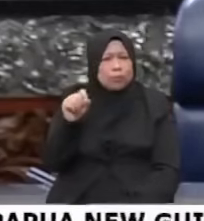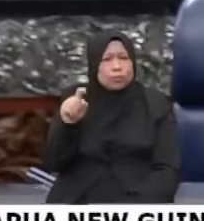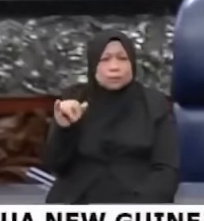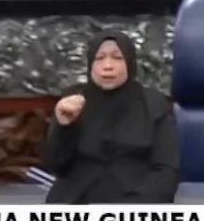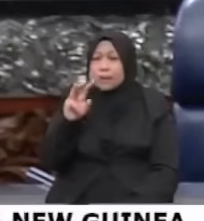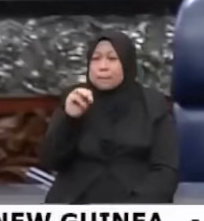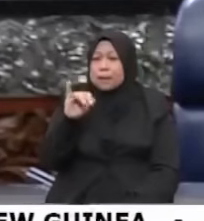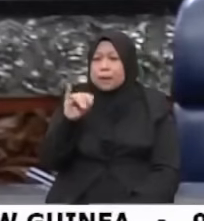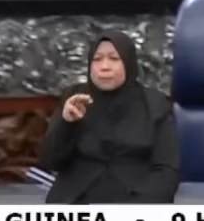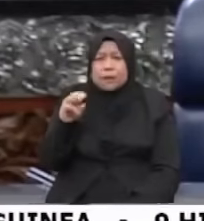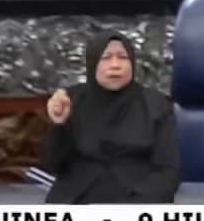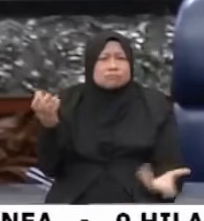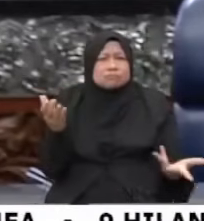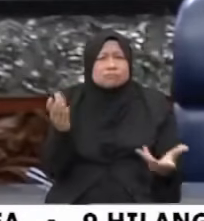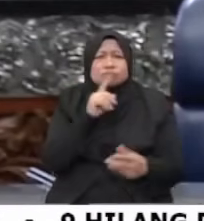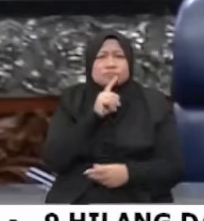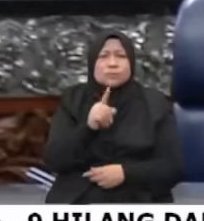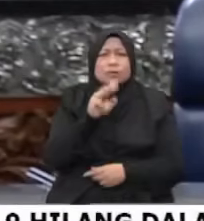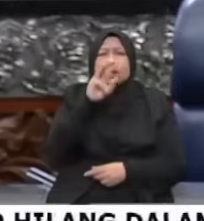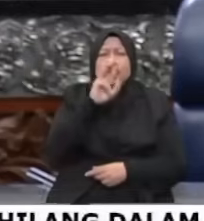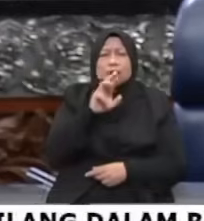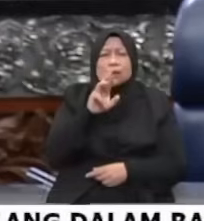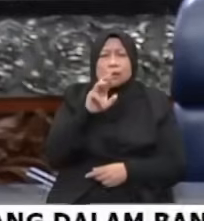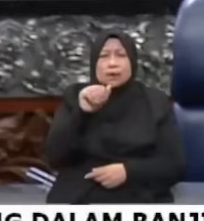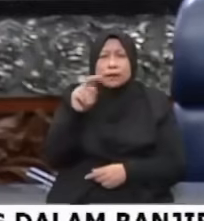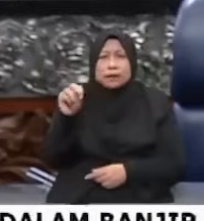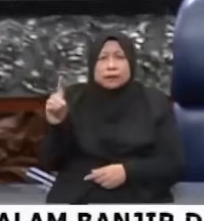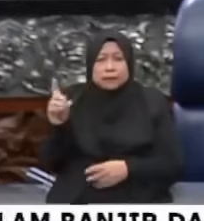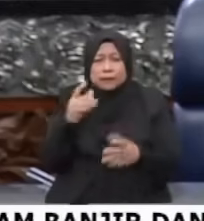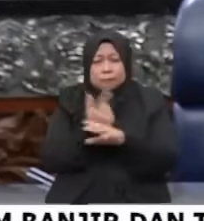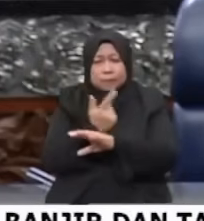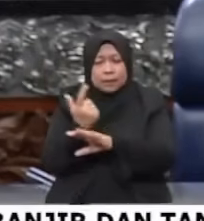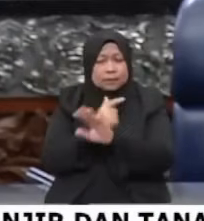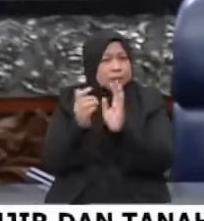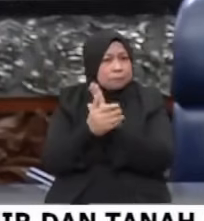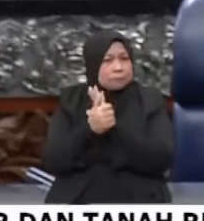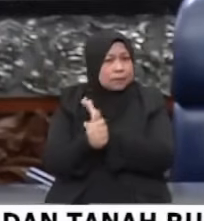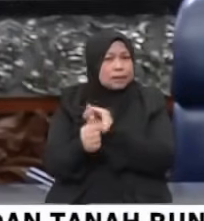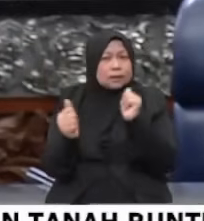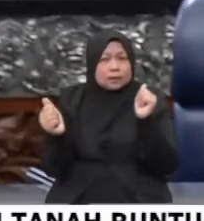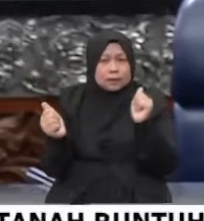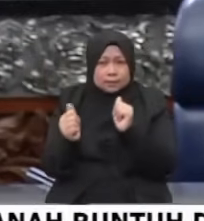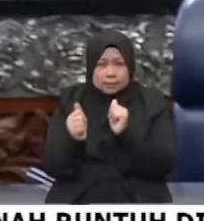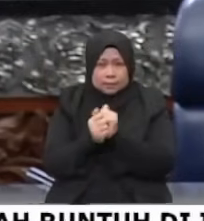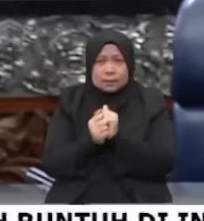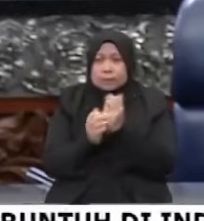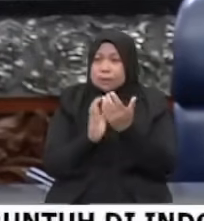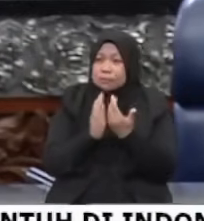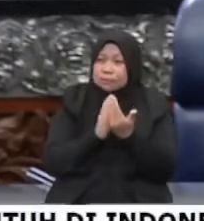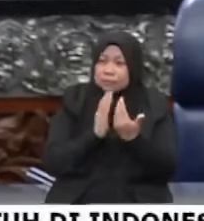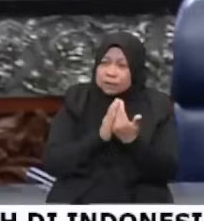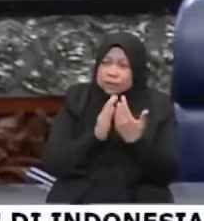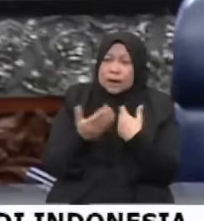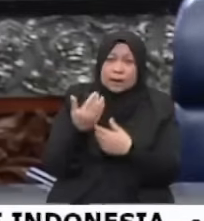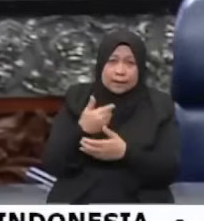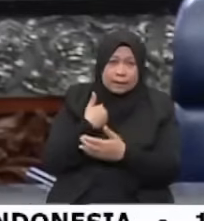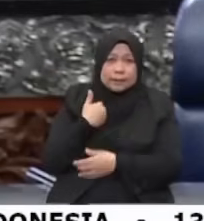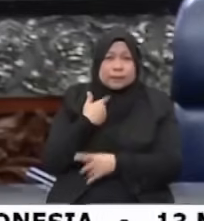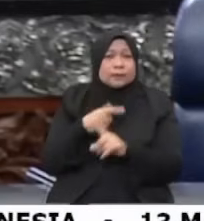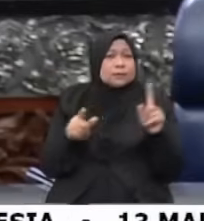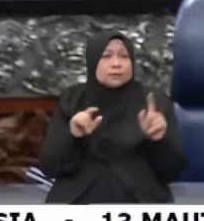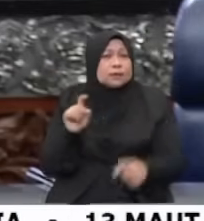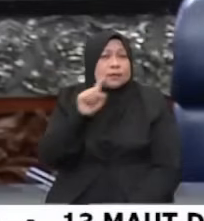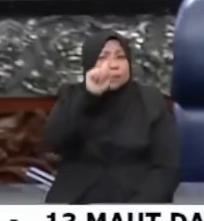mimos ni diberi peranan menjalankan rmd untuk semikondutor dan juga melatih bakat dengan fasiliti fabrikasi sedia ada